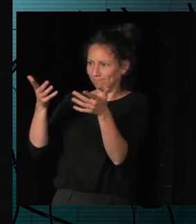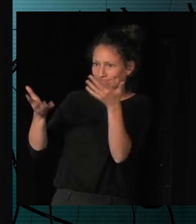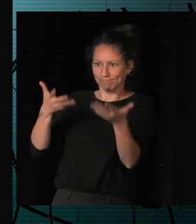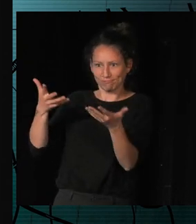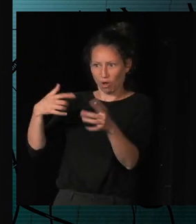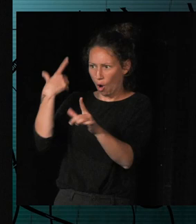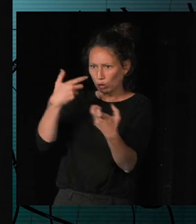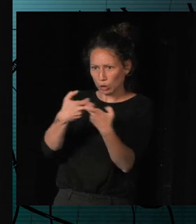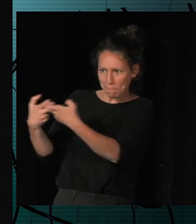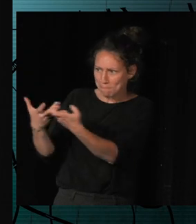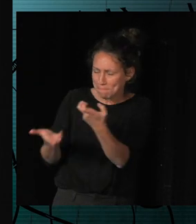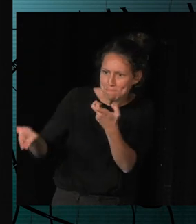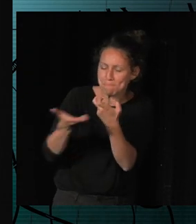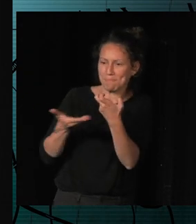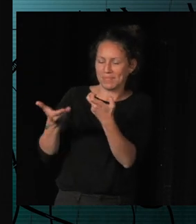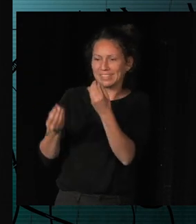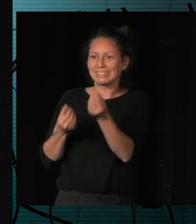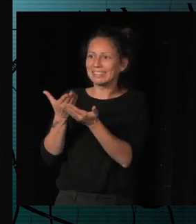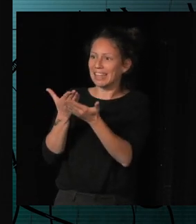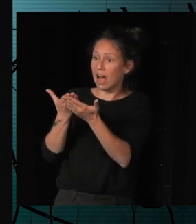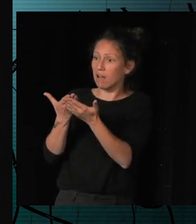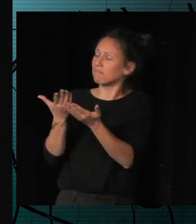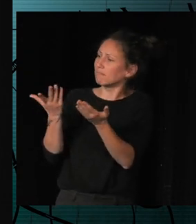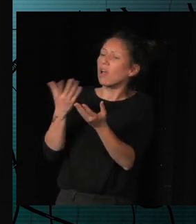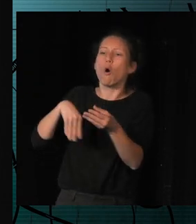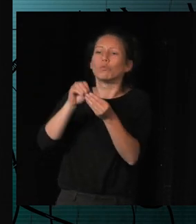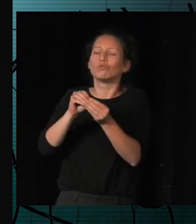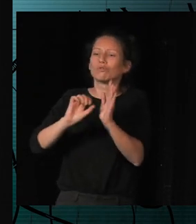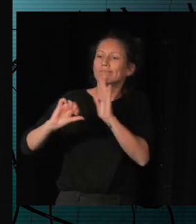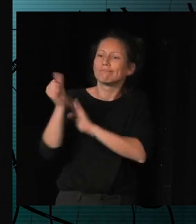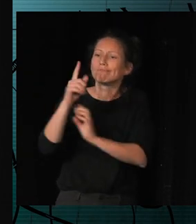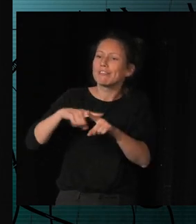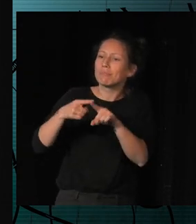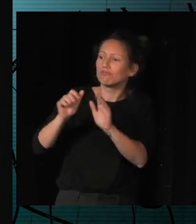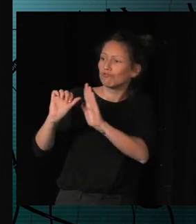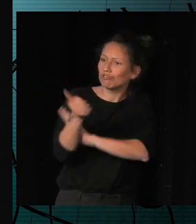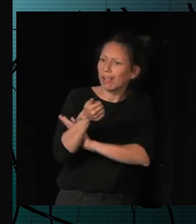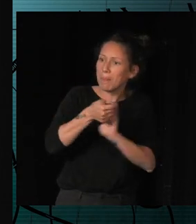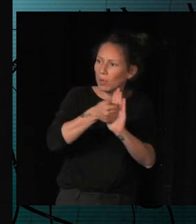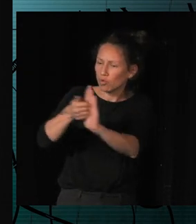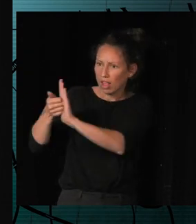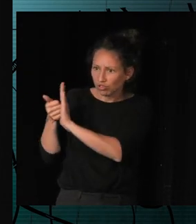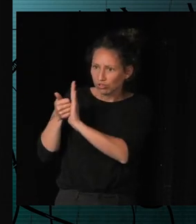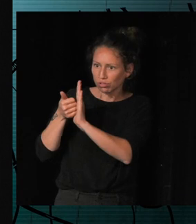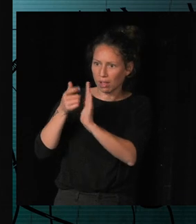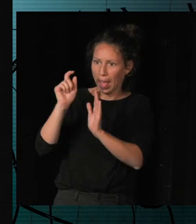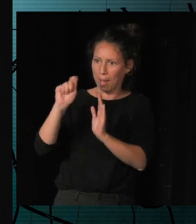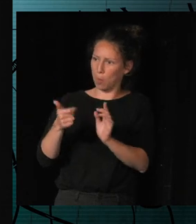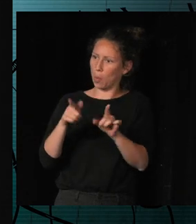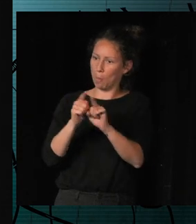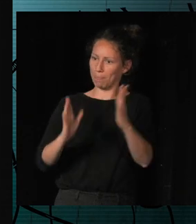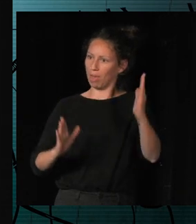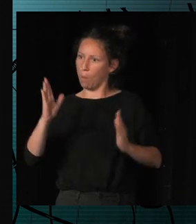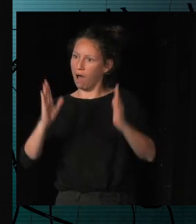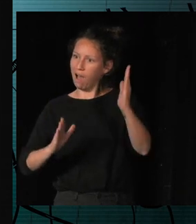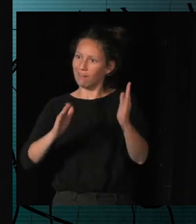que je trouve que tous les personnages féminins du film fonctionnent en miroir les unes des autres qu'elles sont un peu toutes les facettes enfin différentes facettes un même problème et qu'en fait je trouve que